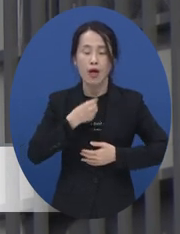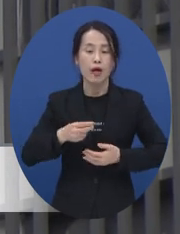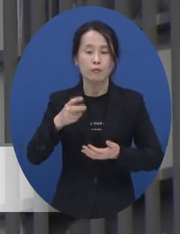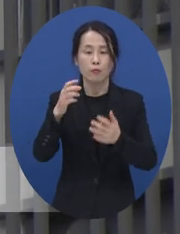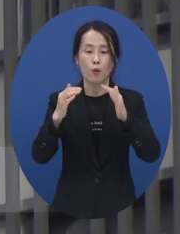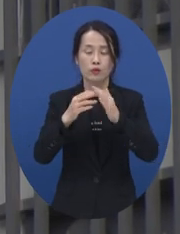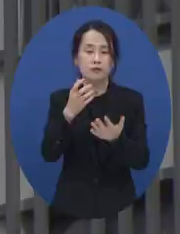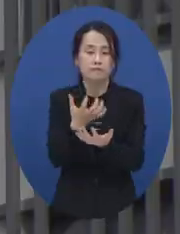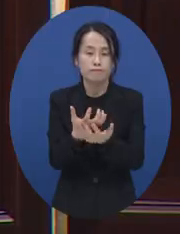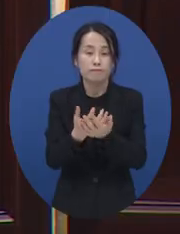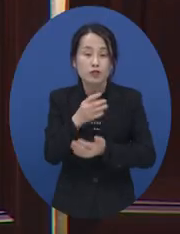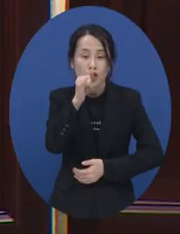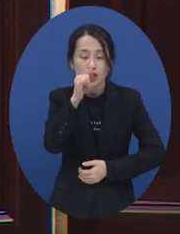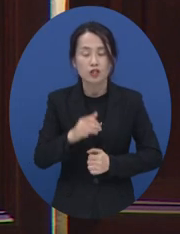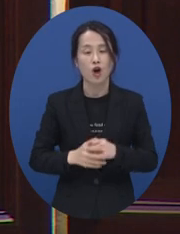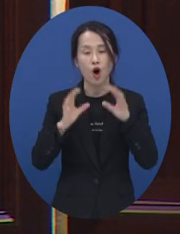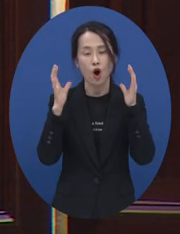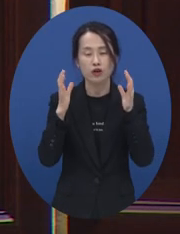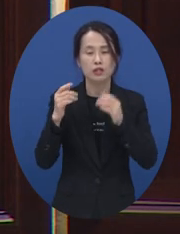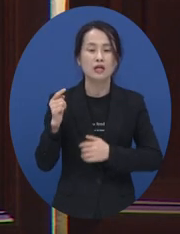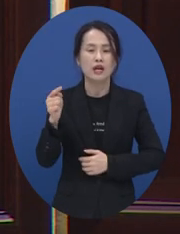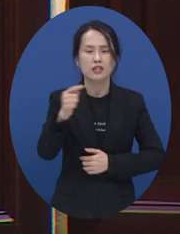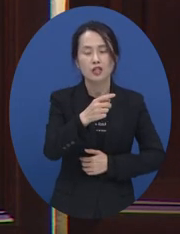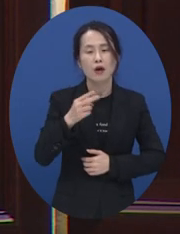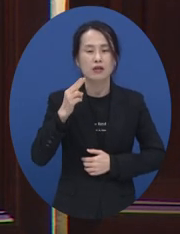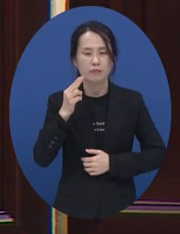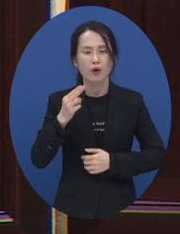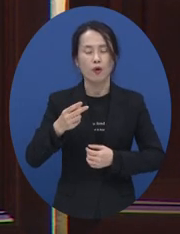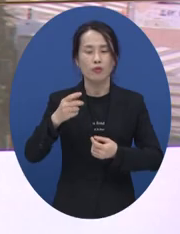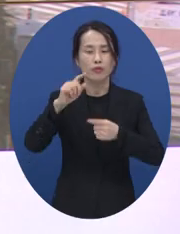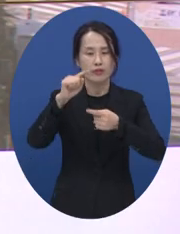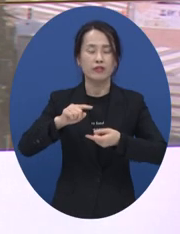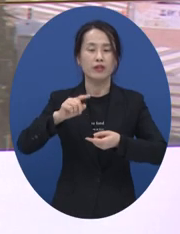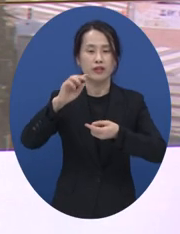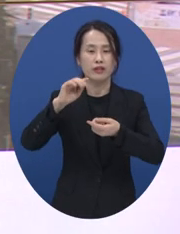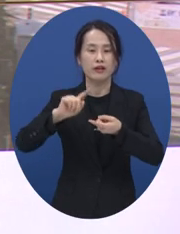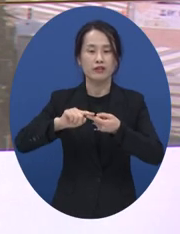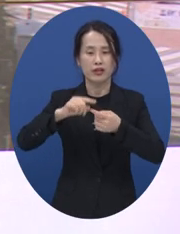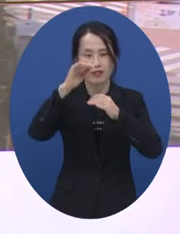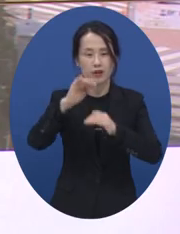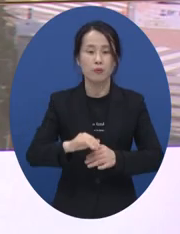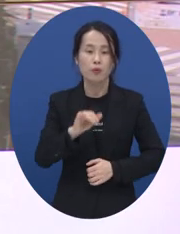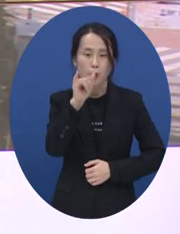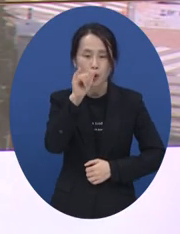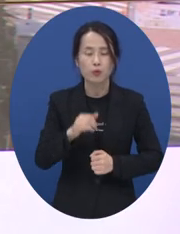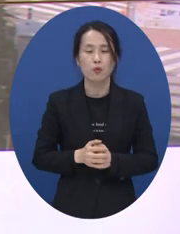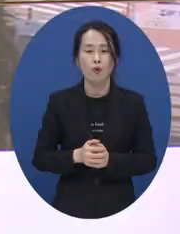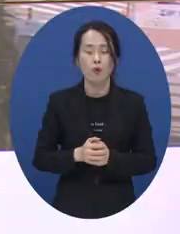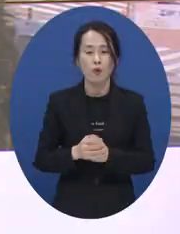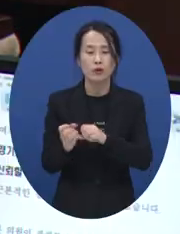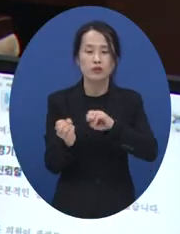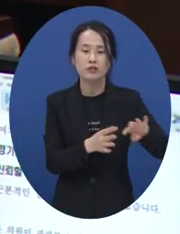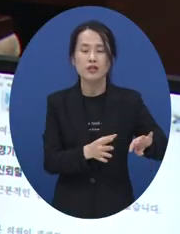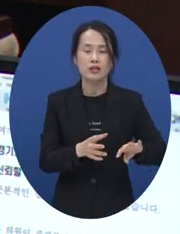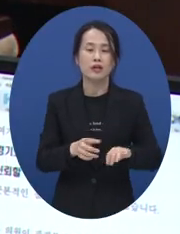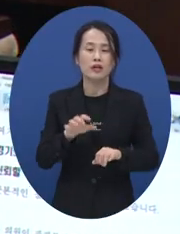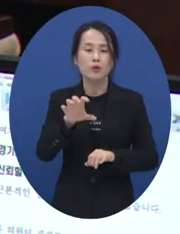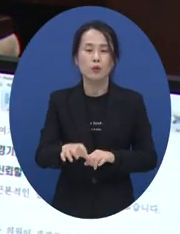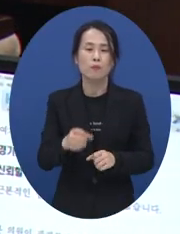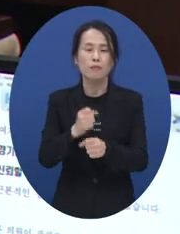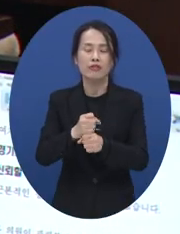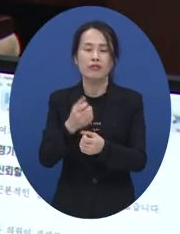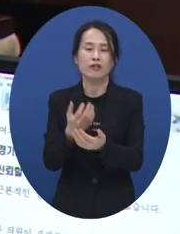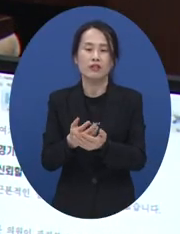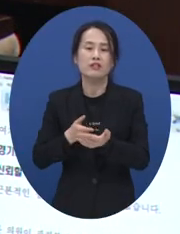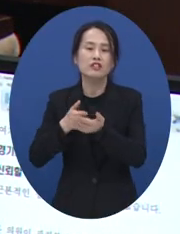행복주택 안건도 심의됩니다. 이 밖에 어린이 간접후면 방지에 관한 조례안과 환경부의 수도권 대체 매립지 조성을 촉구하는